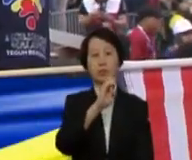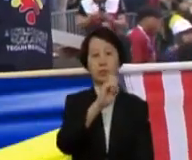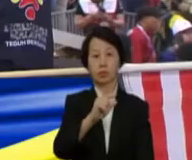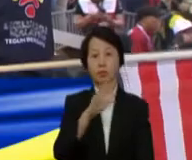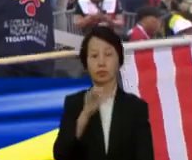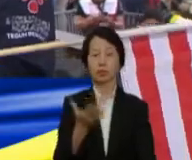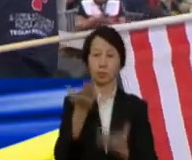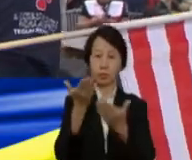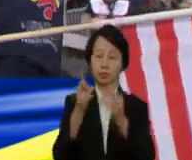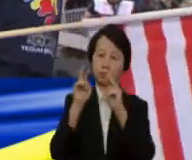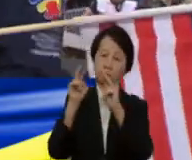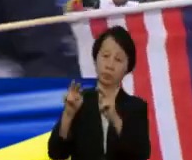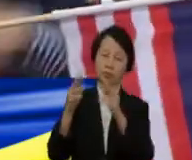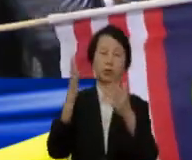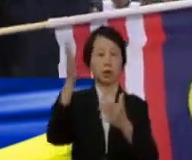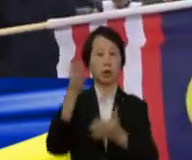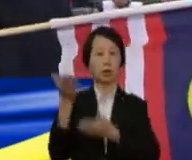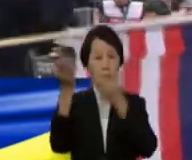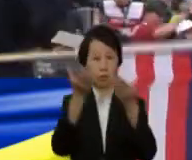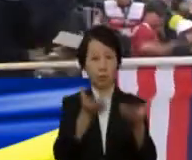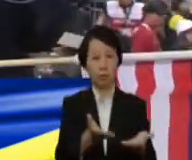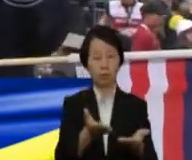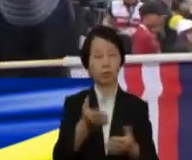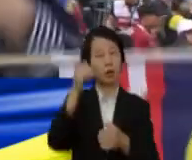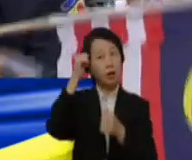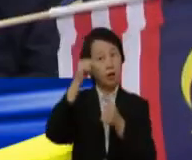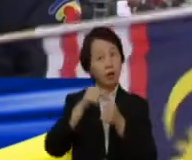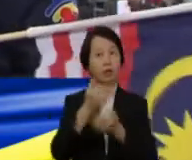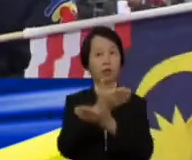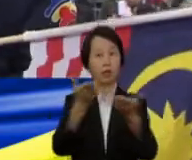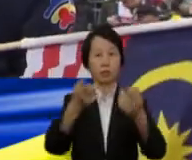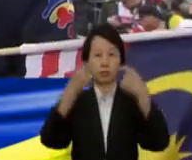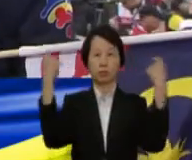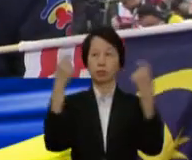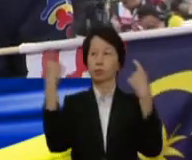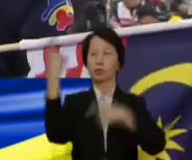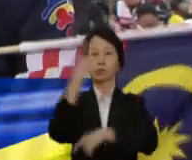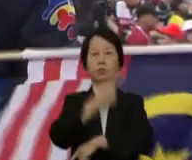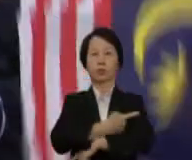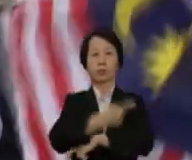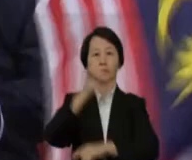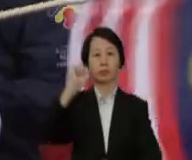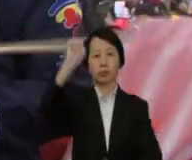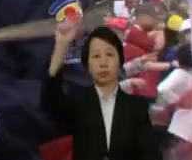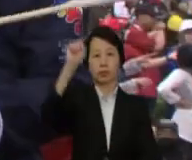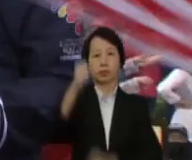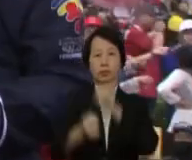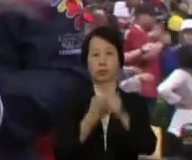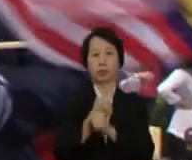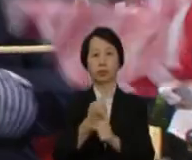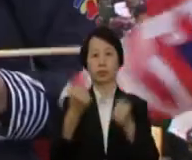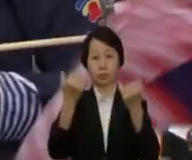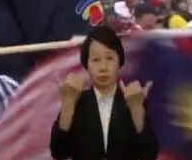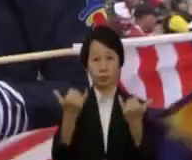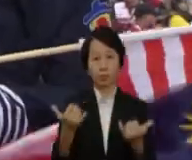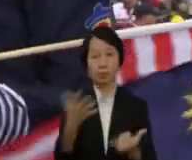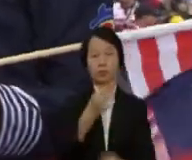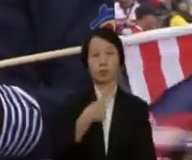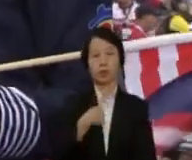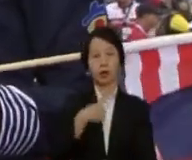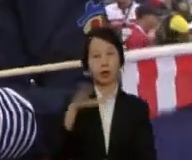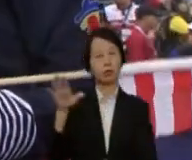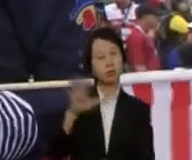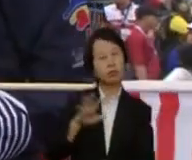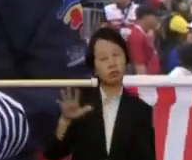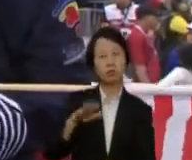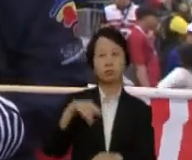menyaksikan siaran langsung yang pastinya akan membawakan momen indah kepada anda sempena sambutan Hari Kebangsaan pada tahun ini. Dan saya dapat